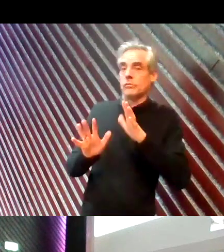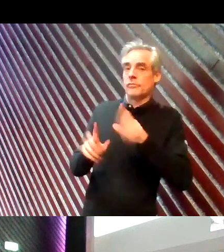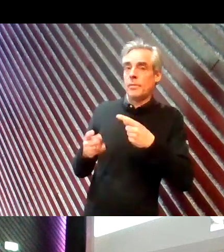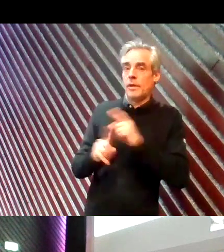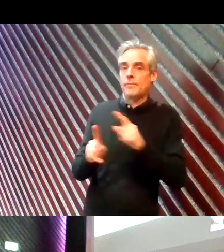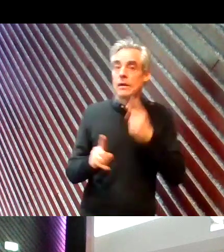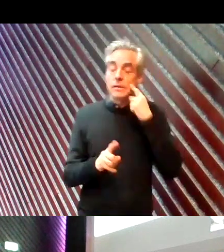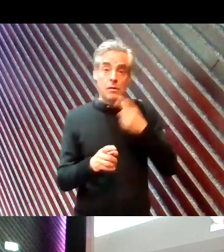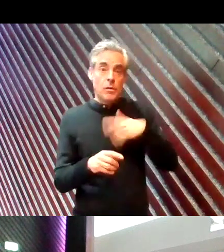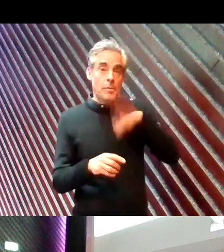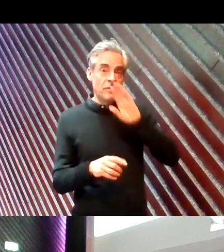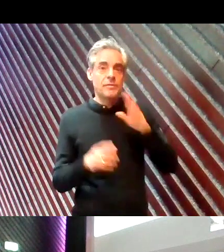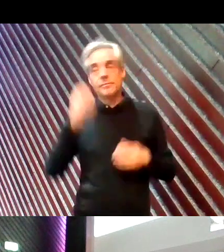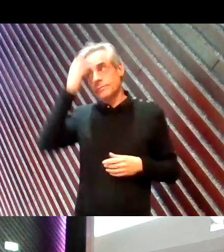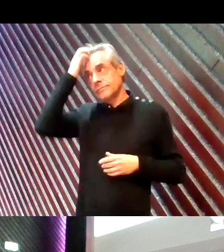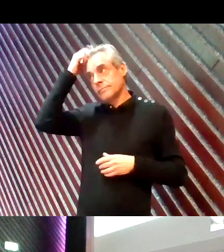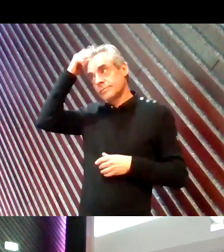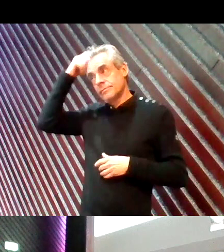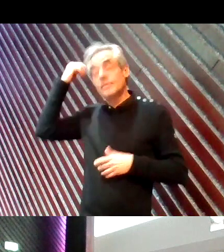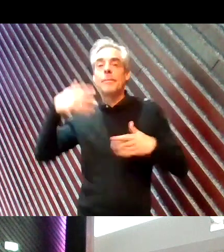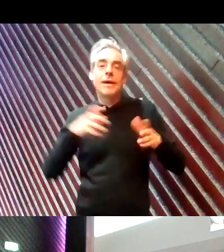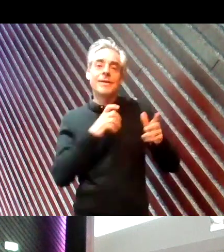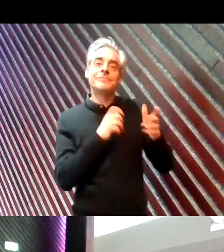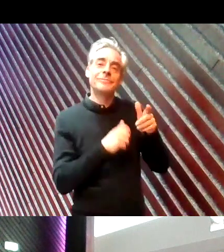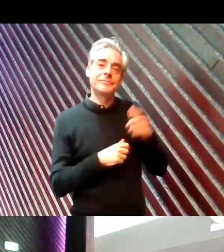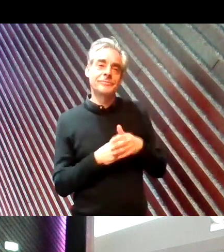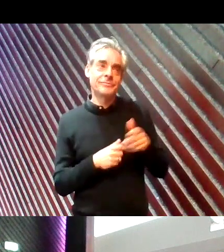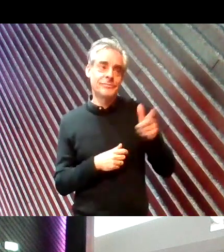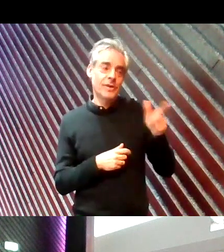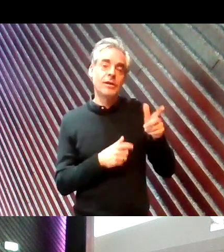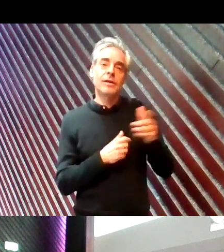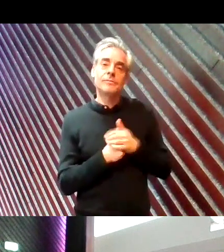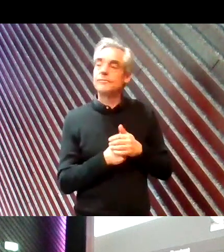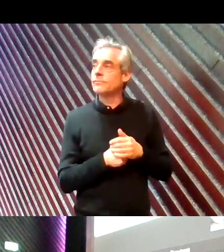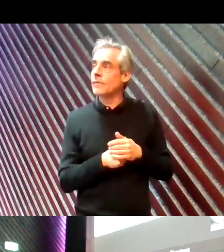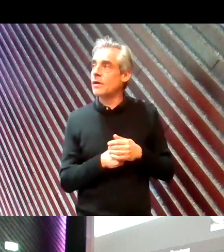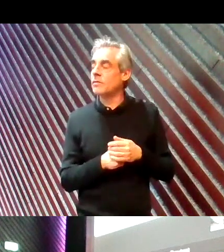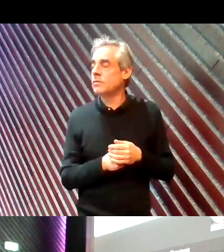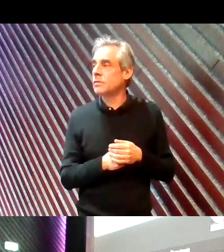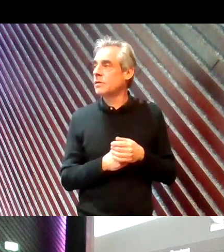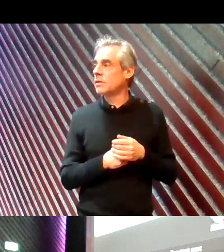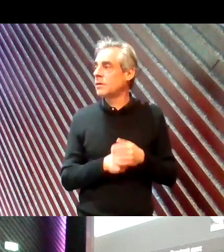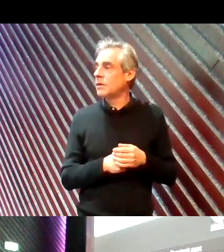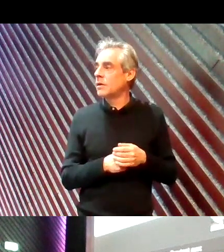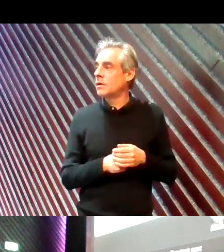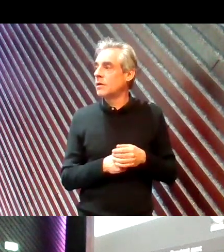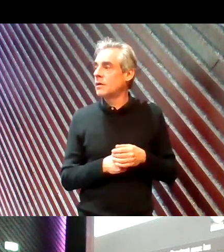venir, en fait, il a un peu volonté. en discutant avec les coordonnateurs.